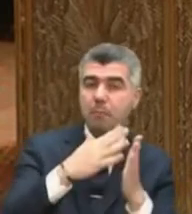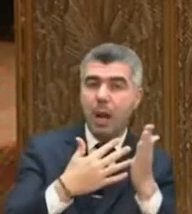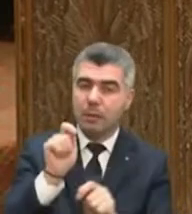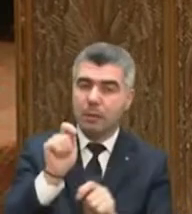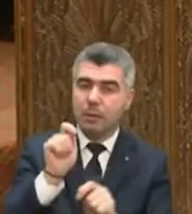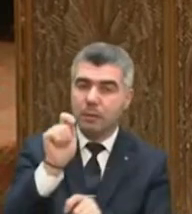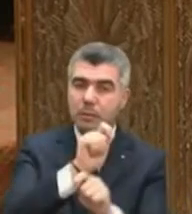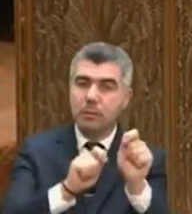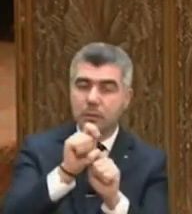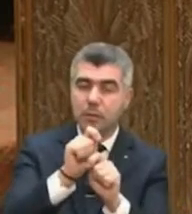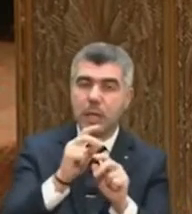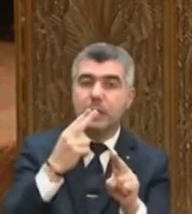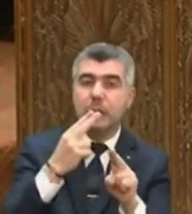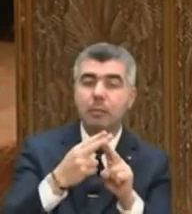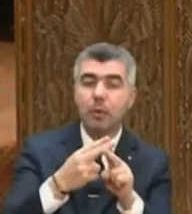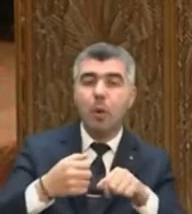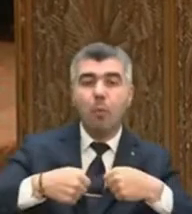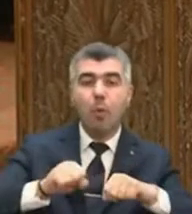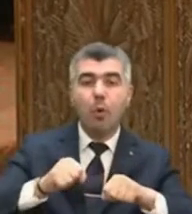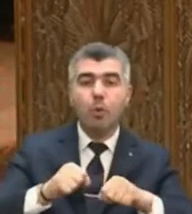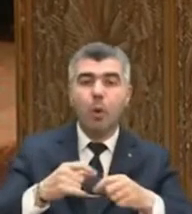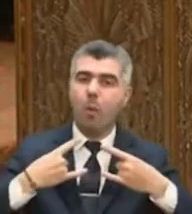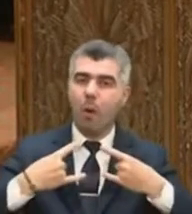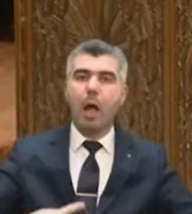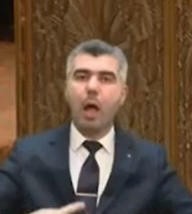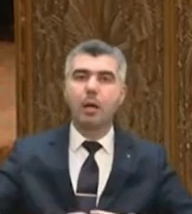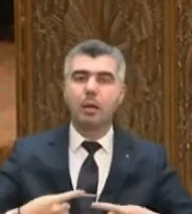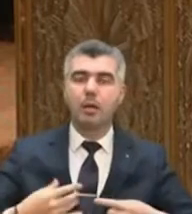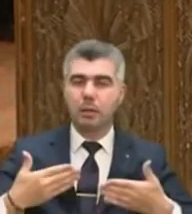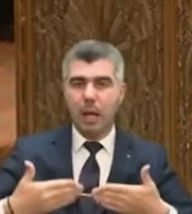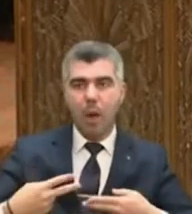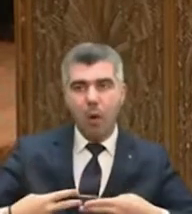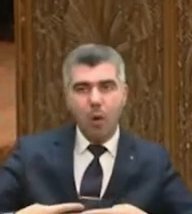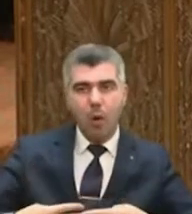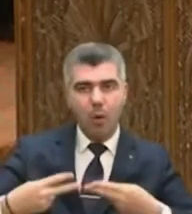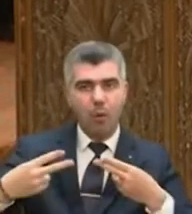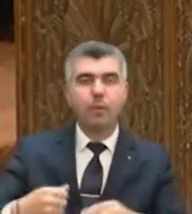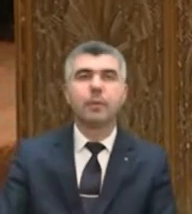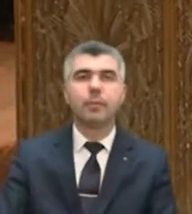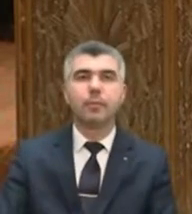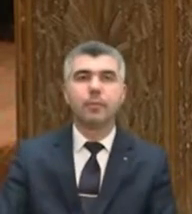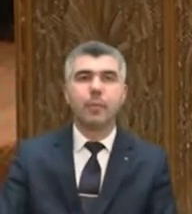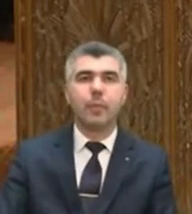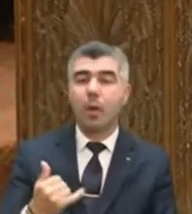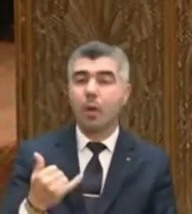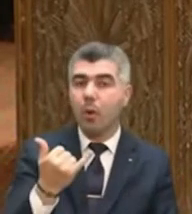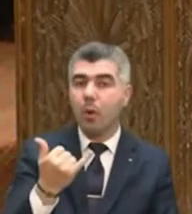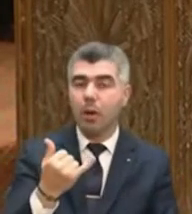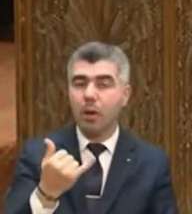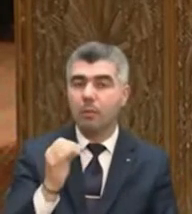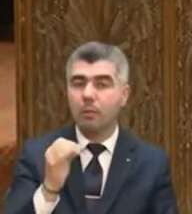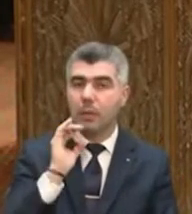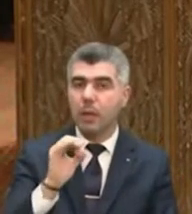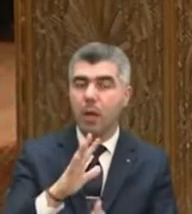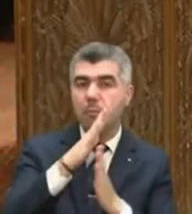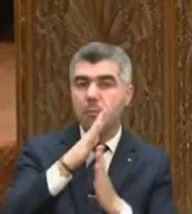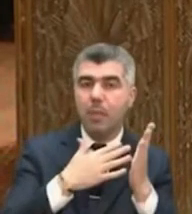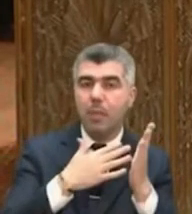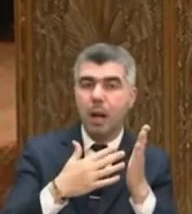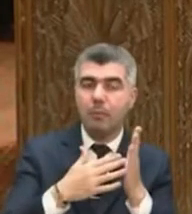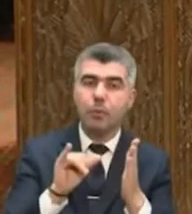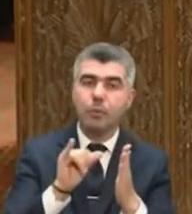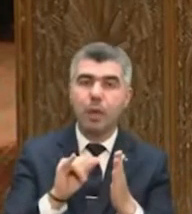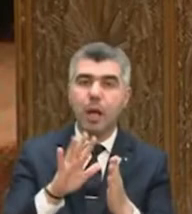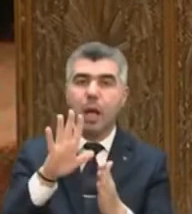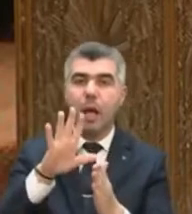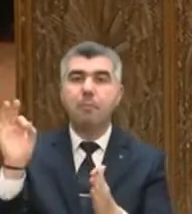متكامل سميناه الدراجة الآمنة، تيتم التنزيل ديالو حاليا. وأهم يعني المكونات ديال البرنامج هو توزيع